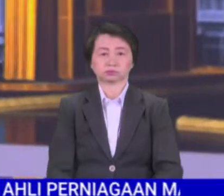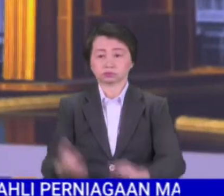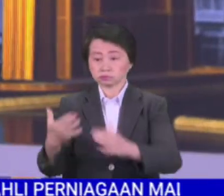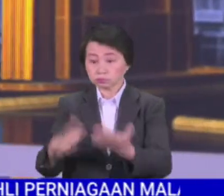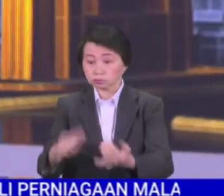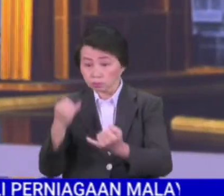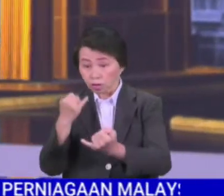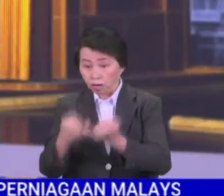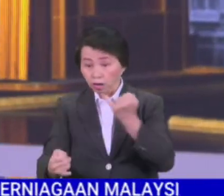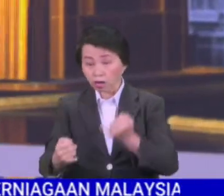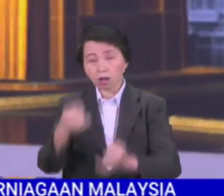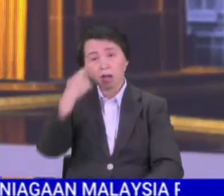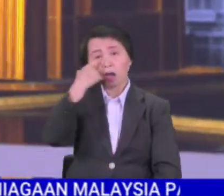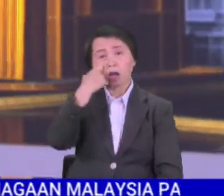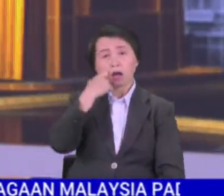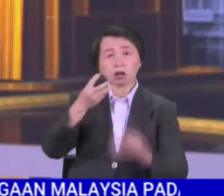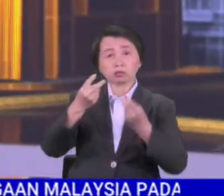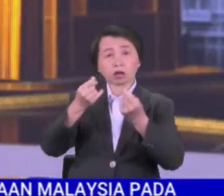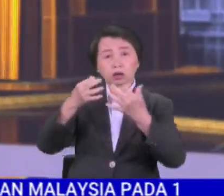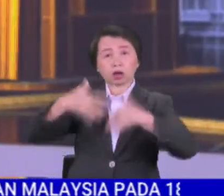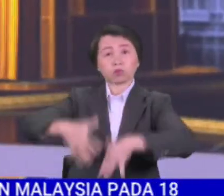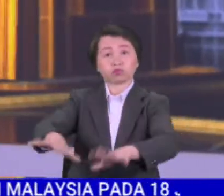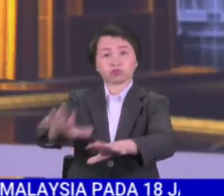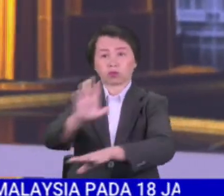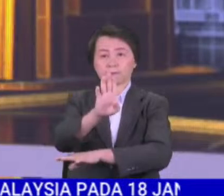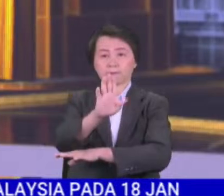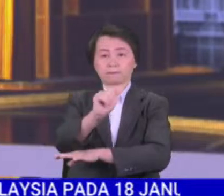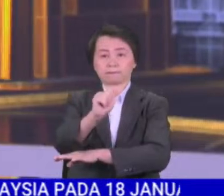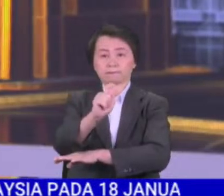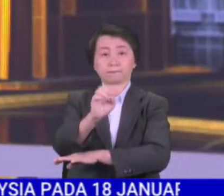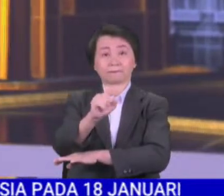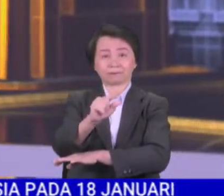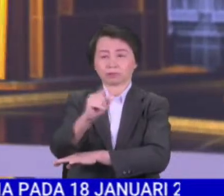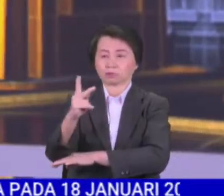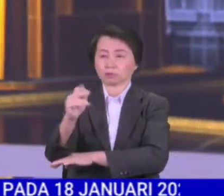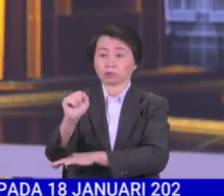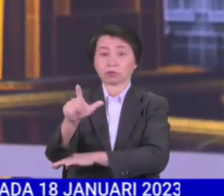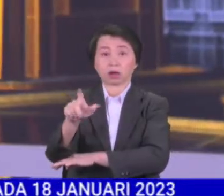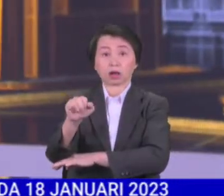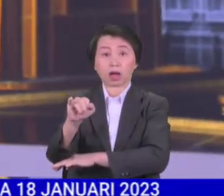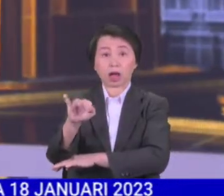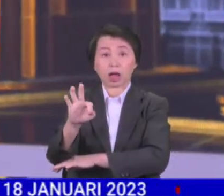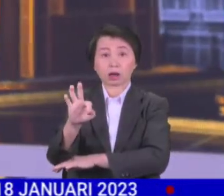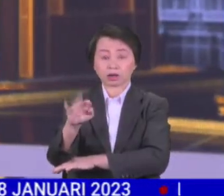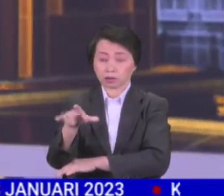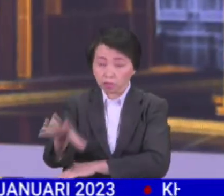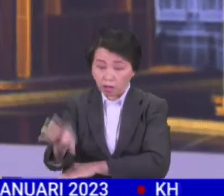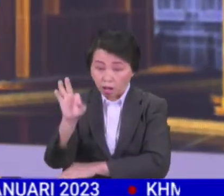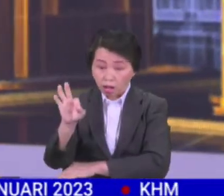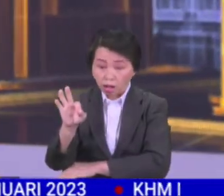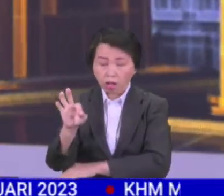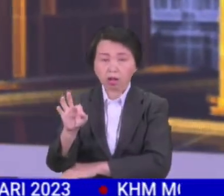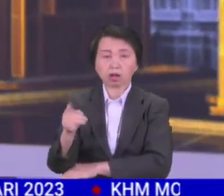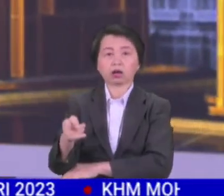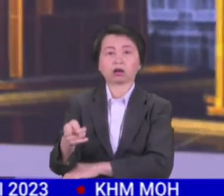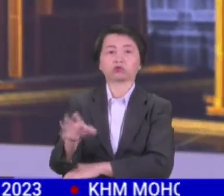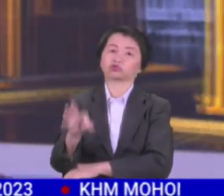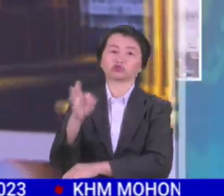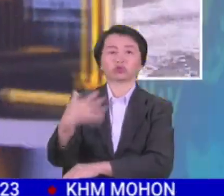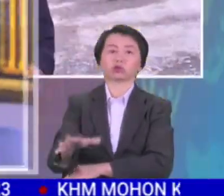Mayat terakhir mangsa tragedi tanah runtuh di Batang Kali ditemukan petang ini. Perincian lanjut bersama Jasmaidi